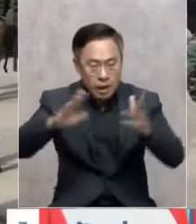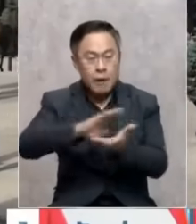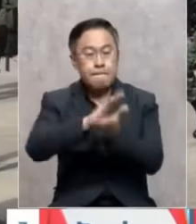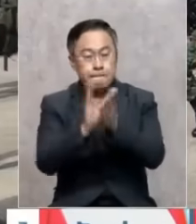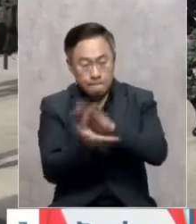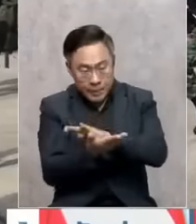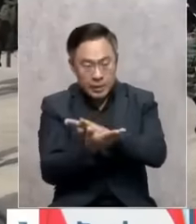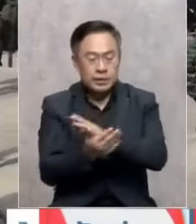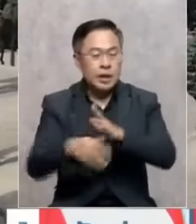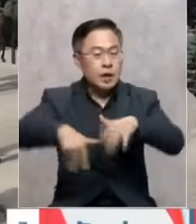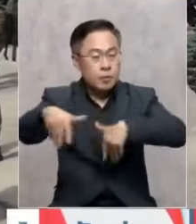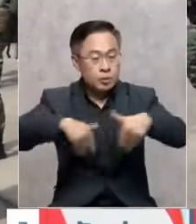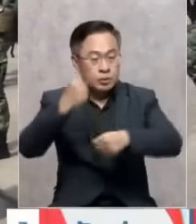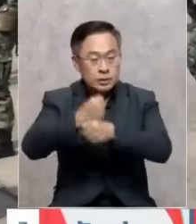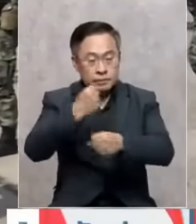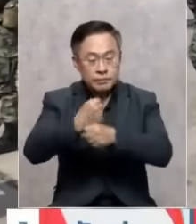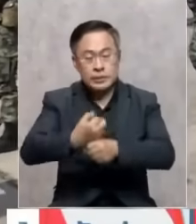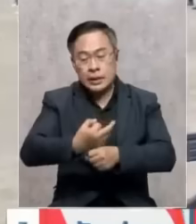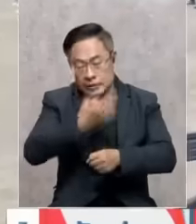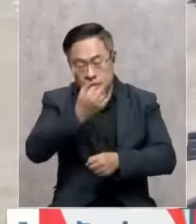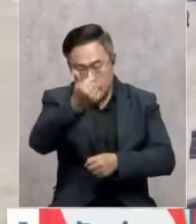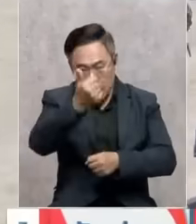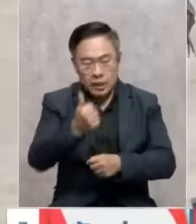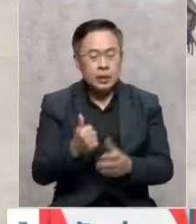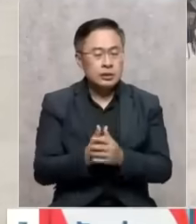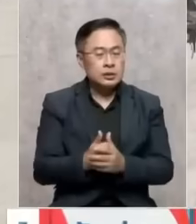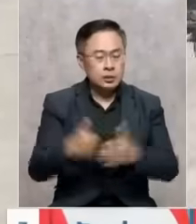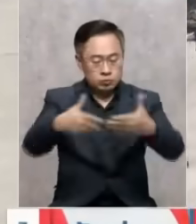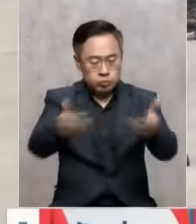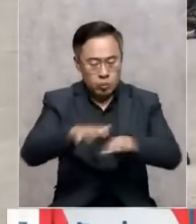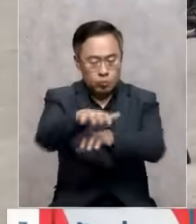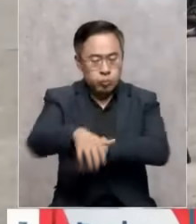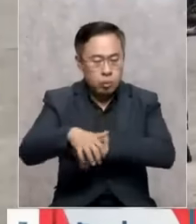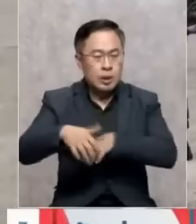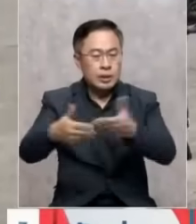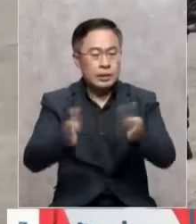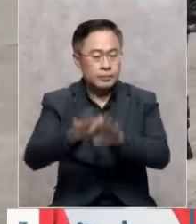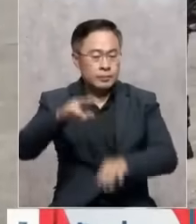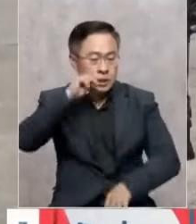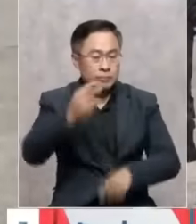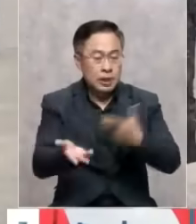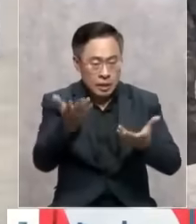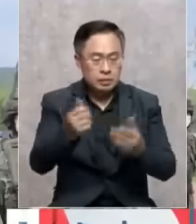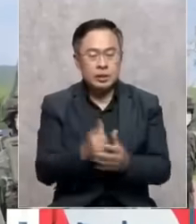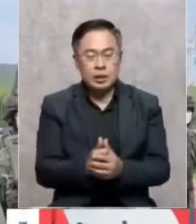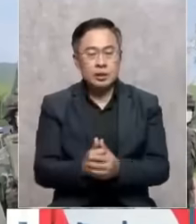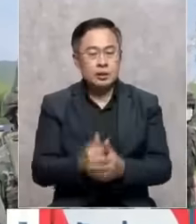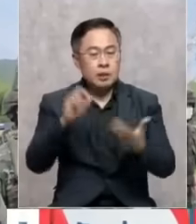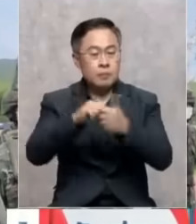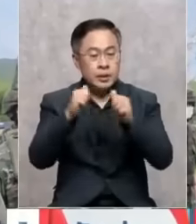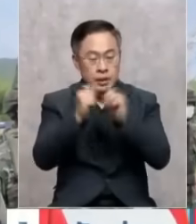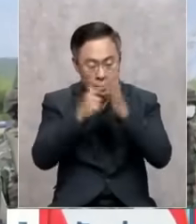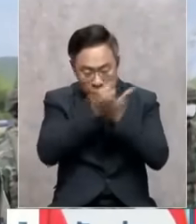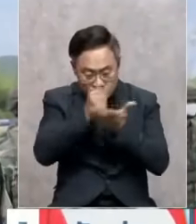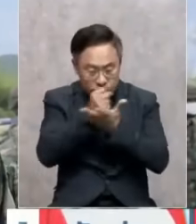าไปทำเป็นพื้นที่แหล่งน้ำในกองทัพก็ยินดีแต่รัฐบาลต้องไปจัดการเรื่องระเบียบปฏิบัติให้ส่วนเรื่องปราบยาเสพติดทหารก็เคยรับบท